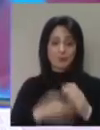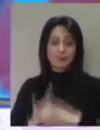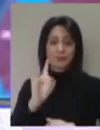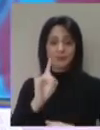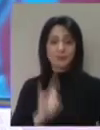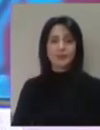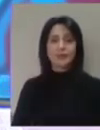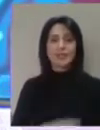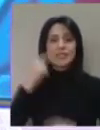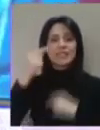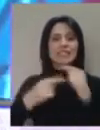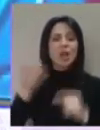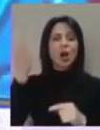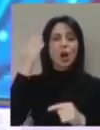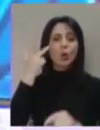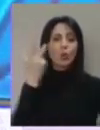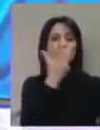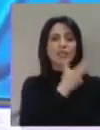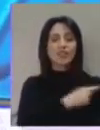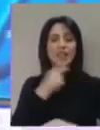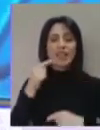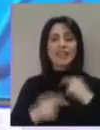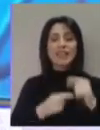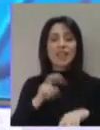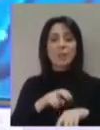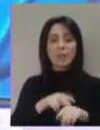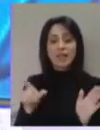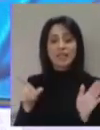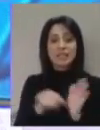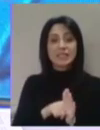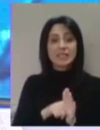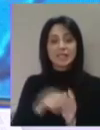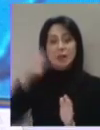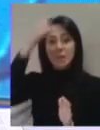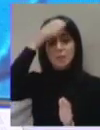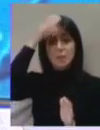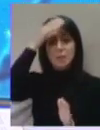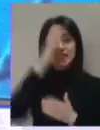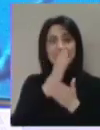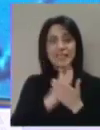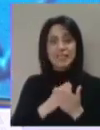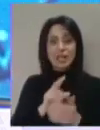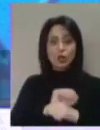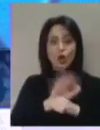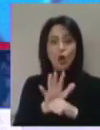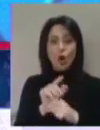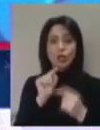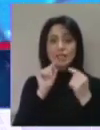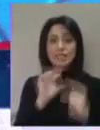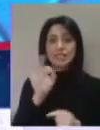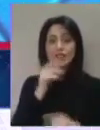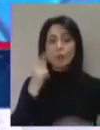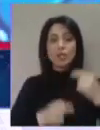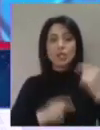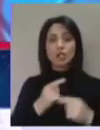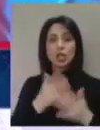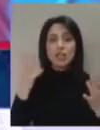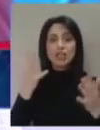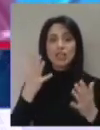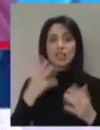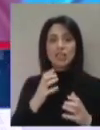საუკუნის წინანდელი ვაქცინა თანამედროვე მედიცინაში, რომელზეც მეცნიერების ნაწილი კორონავირუსის წინააღმდეგ ბრძოლაში დიდ იმედს